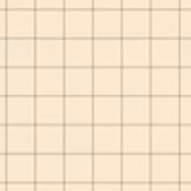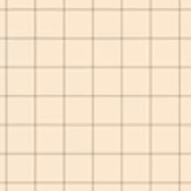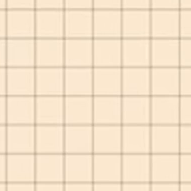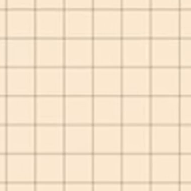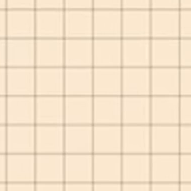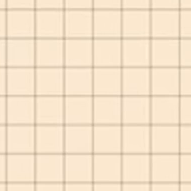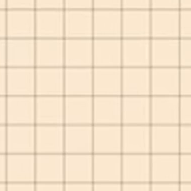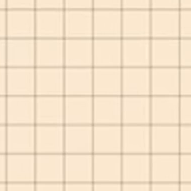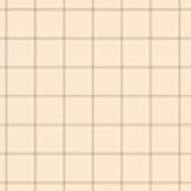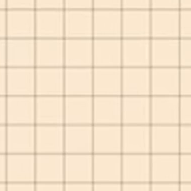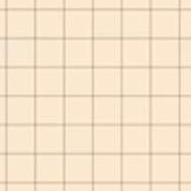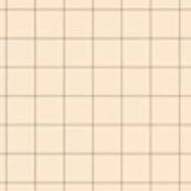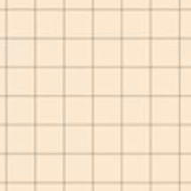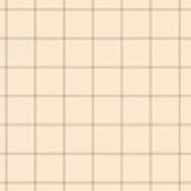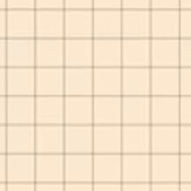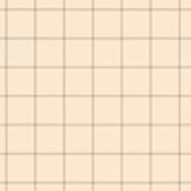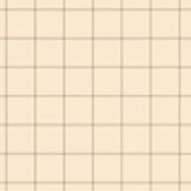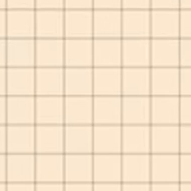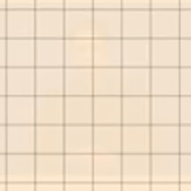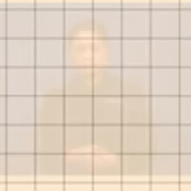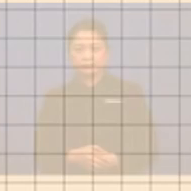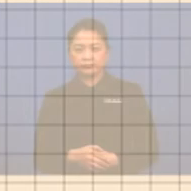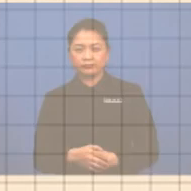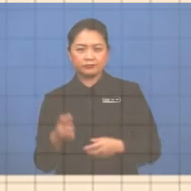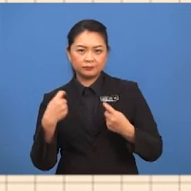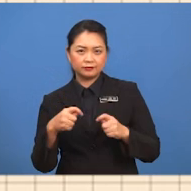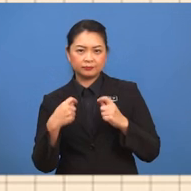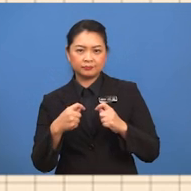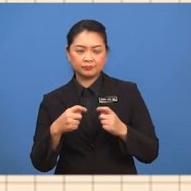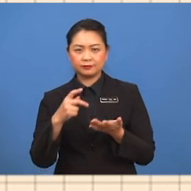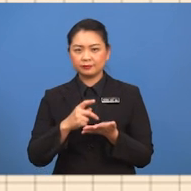2 tambah 4 tambah 2.